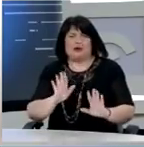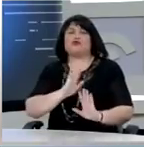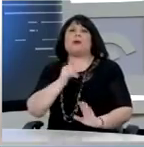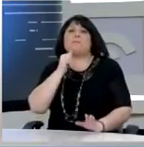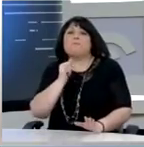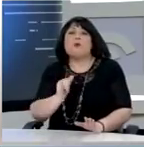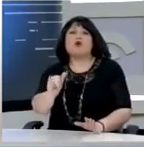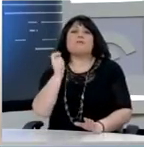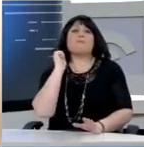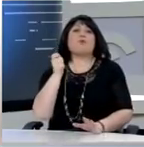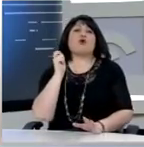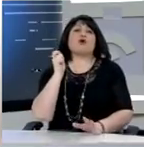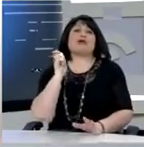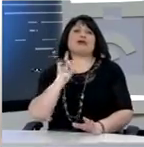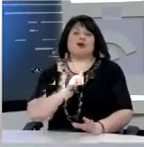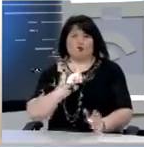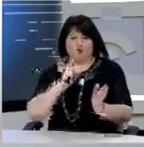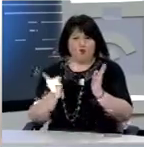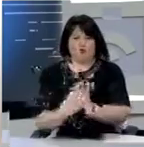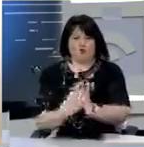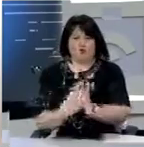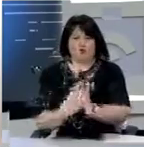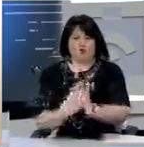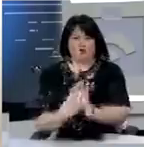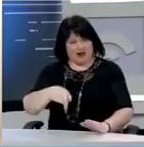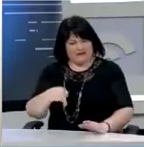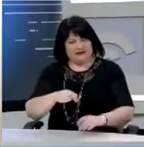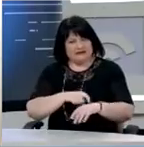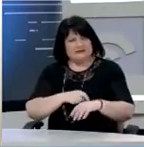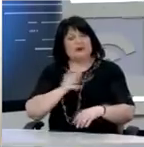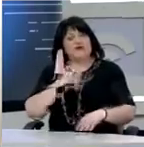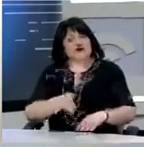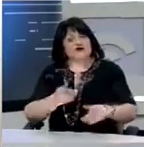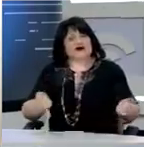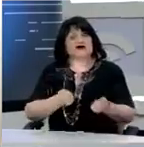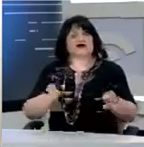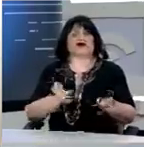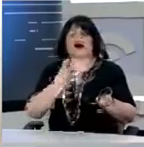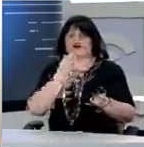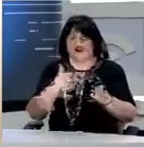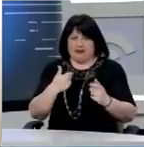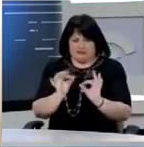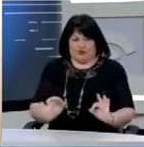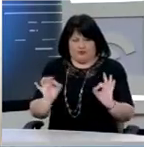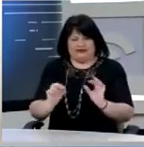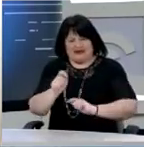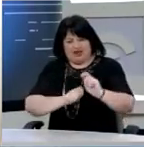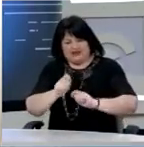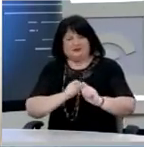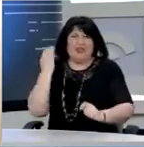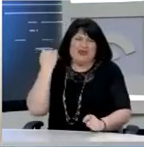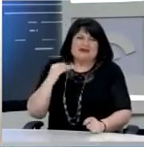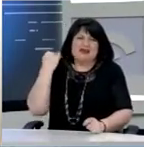πολιτικές που καθίστανται σήμερα δυνατές χάρη στις δυνατότητες που δημιουργήσαμε εμείς οι ίδιοι με τις θυσίες του